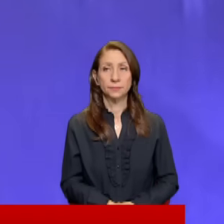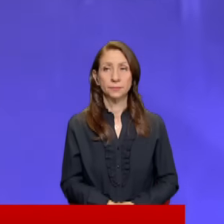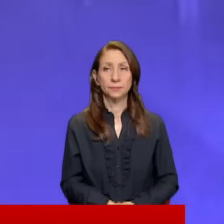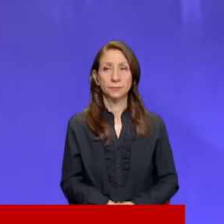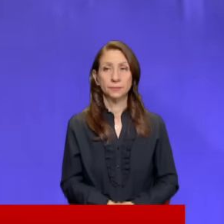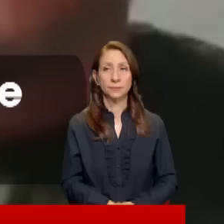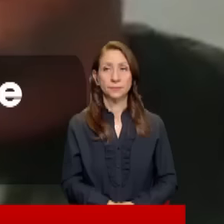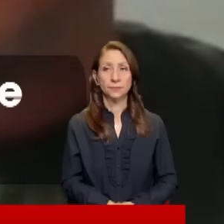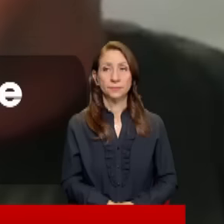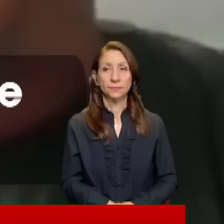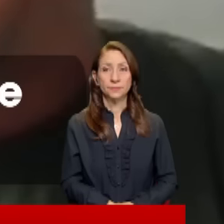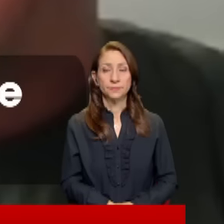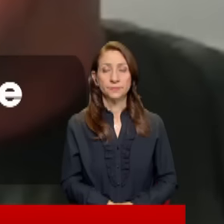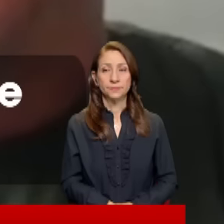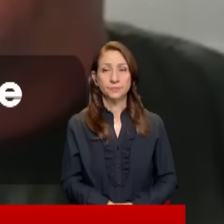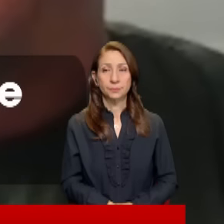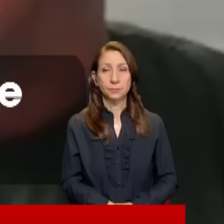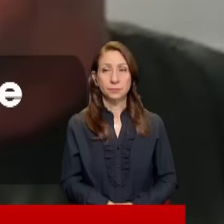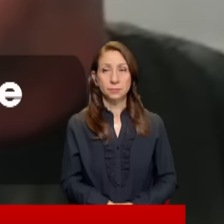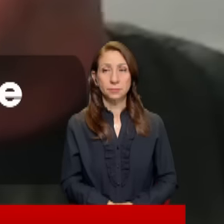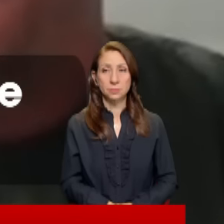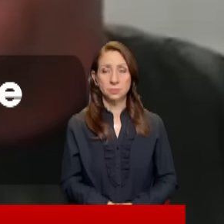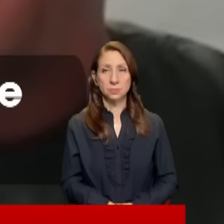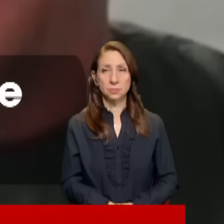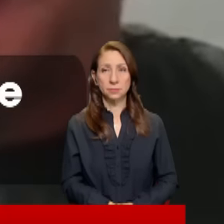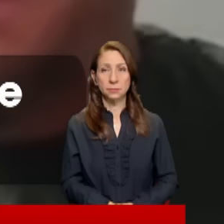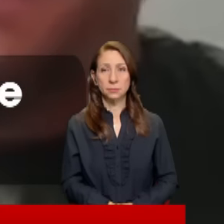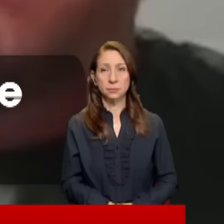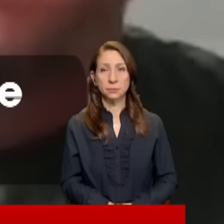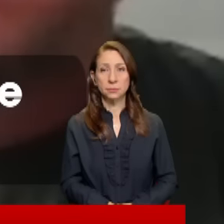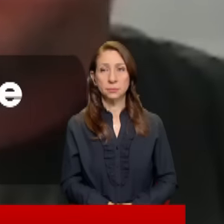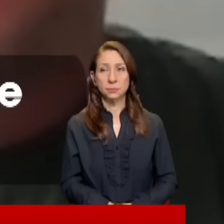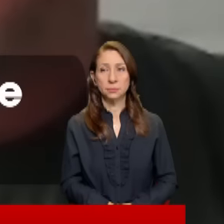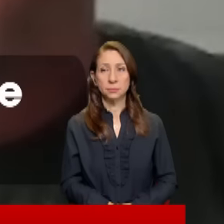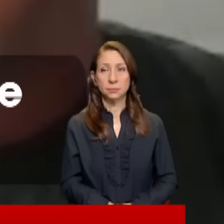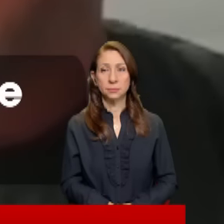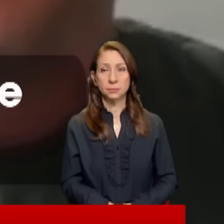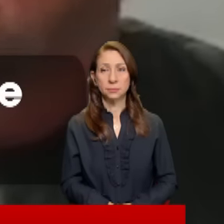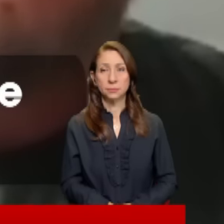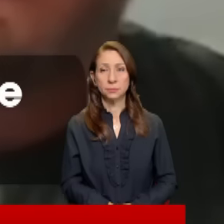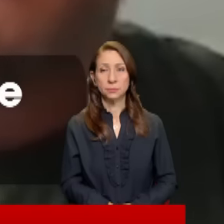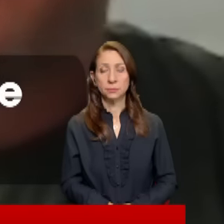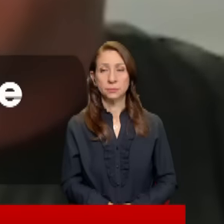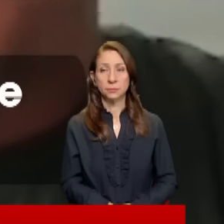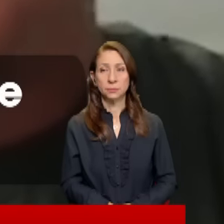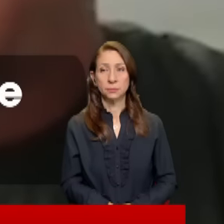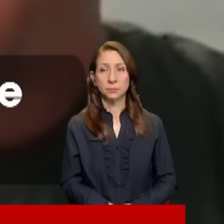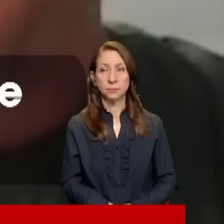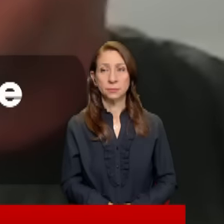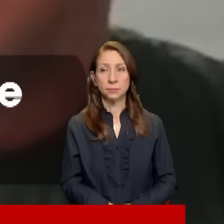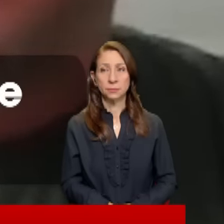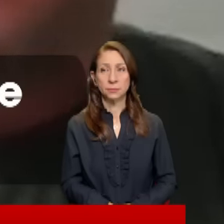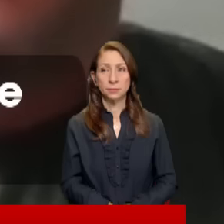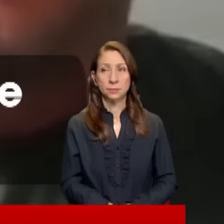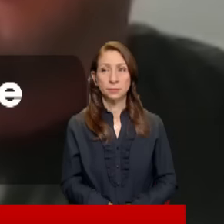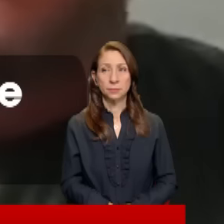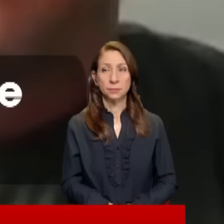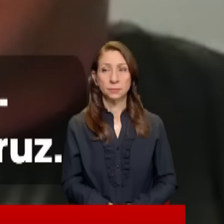olsun ikisinin de kolunda damar yolu açıktı ikisinin de vücudunda morarmalar vardı